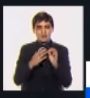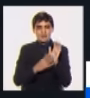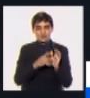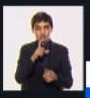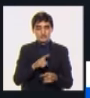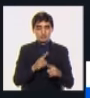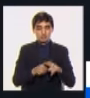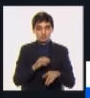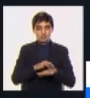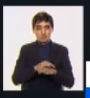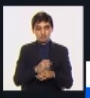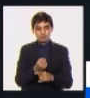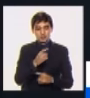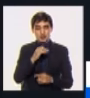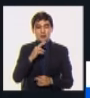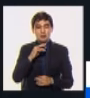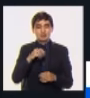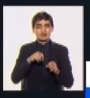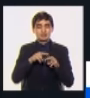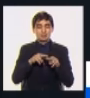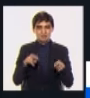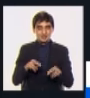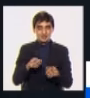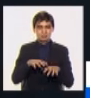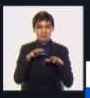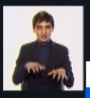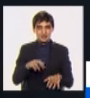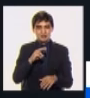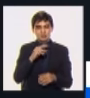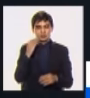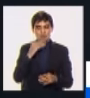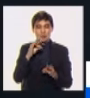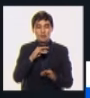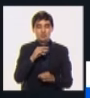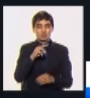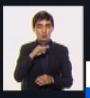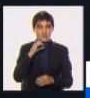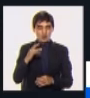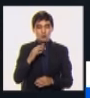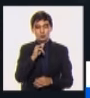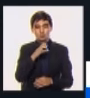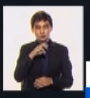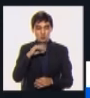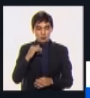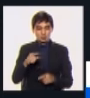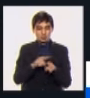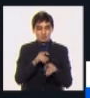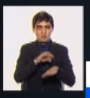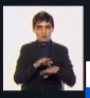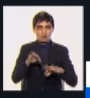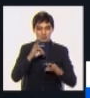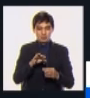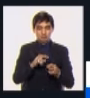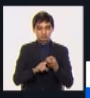человек по словам председателя комитета контроля качества и безопасности товаров и услуг ро заболеваемости в этих регионах связан с